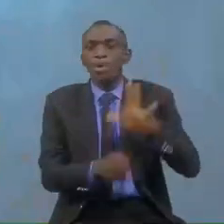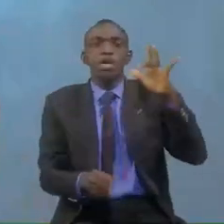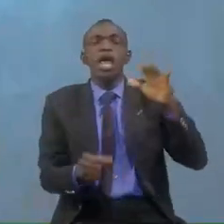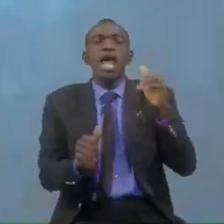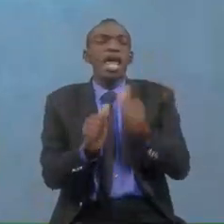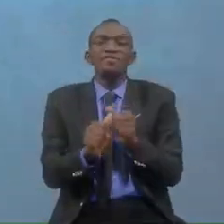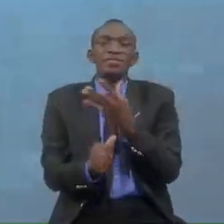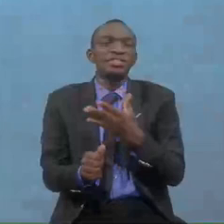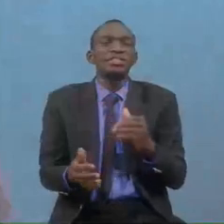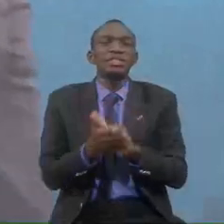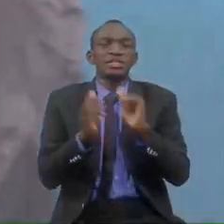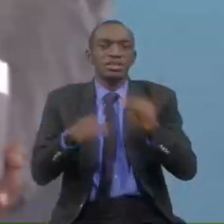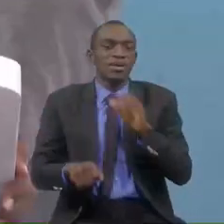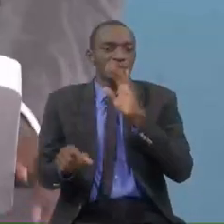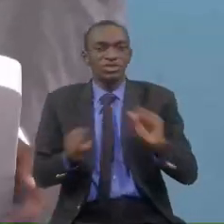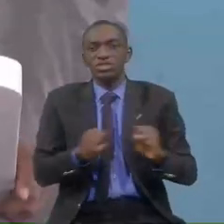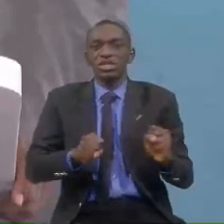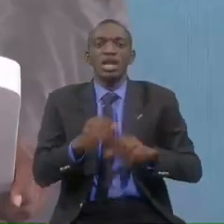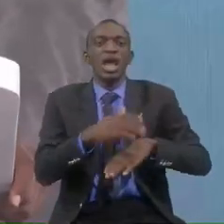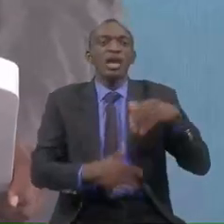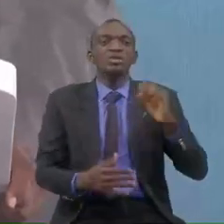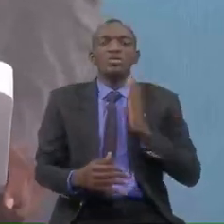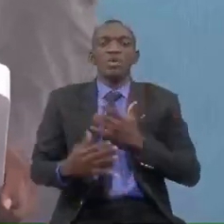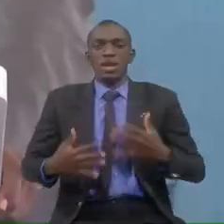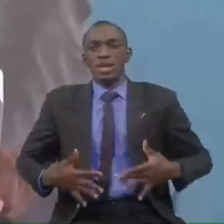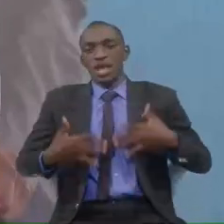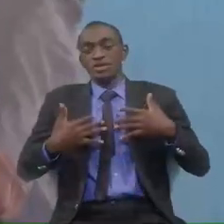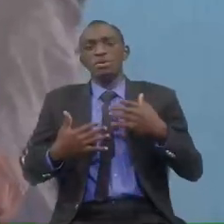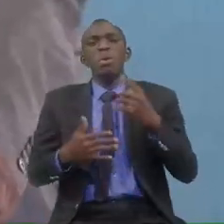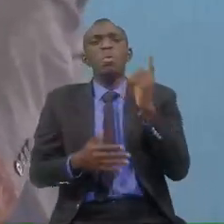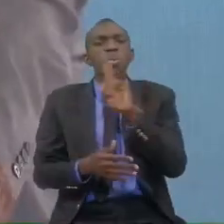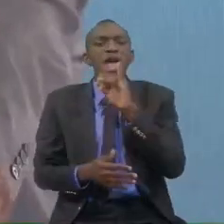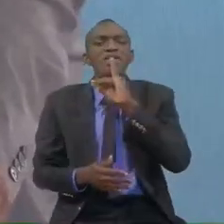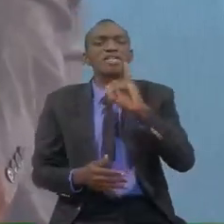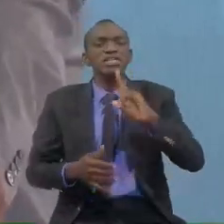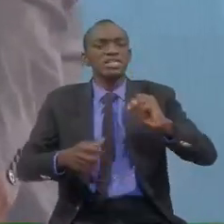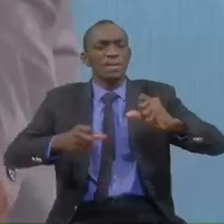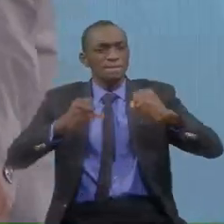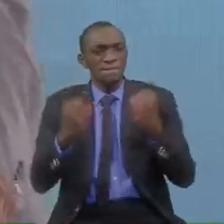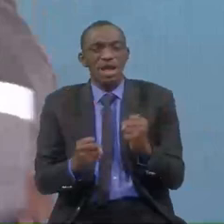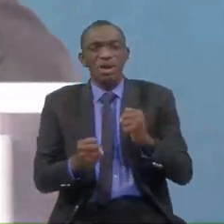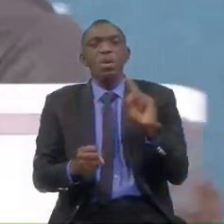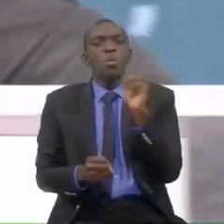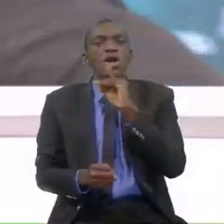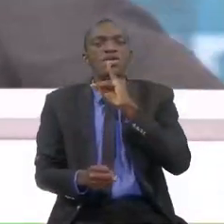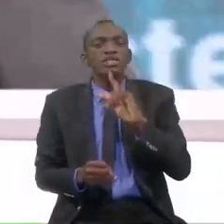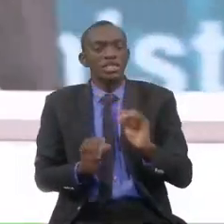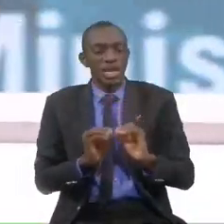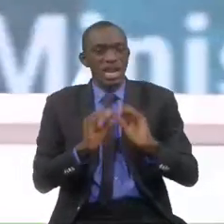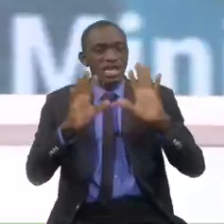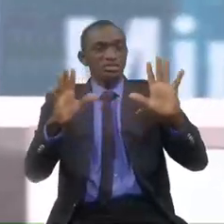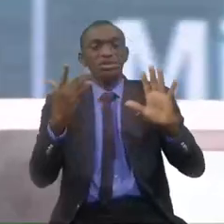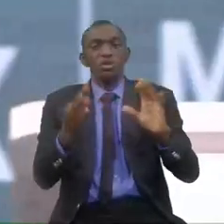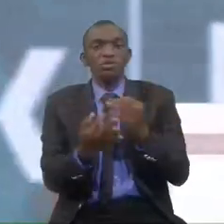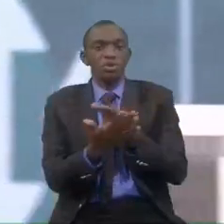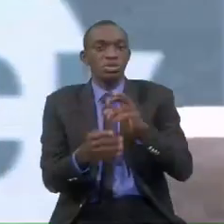fait secouer toutes choses de notre vie? Et où est l'Esprit qui fortifie? Où est l'illumination du